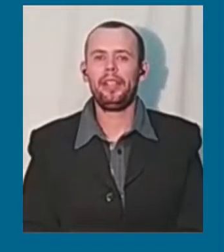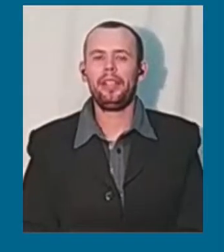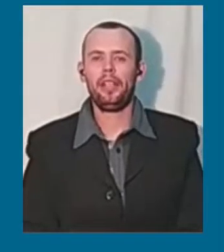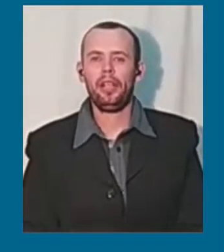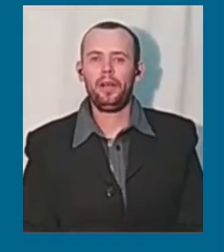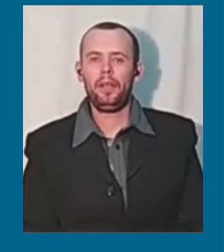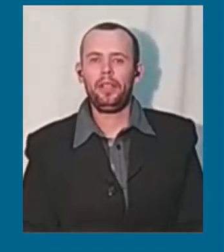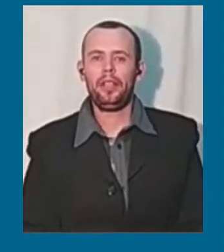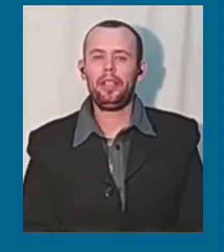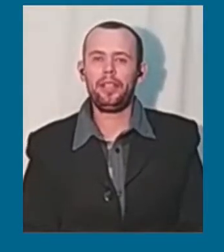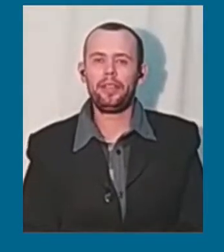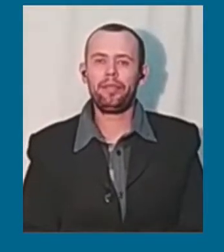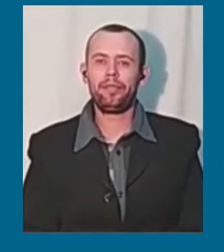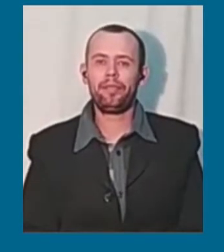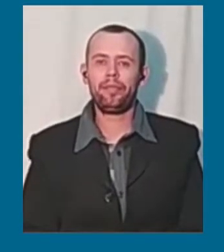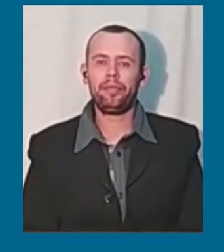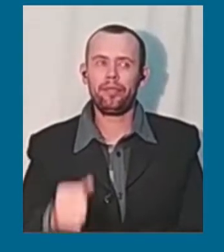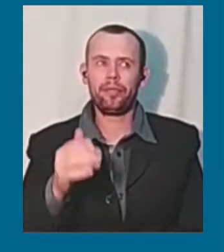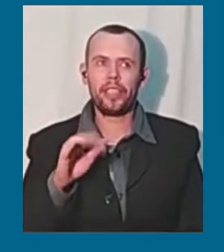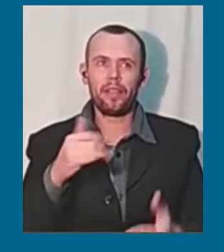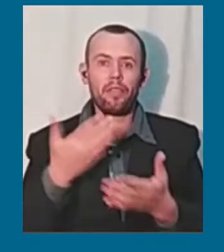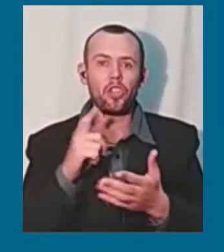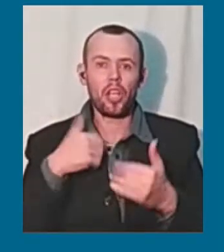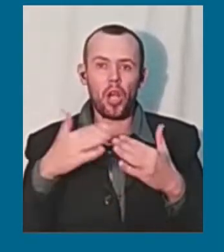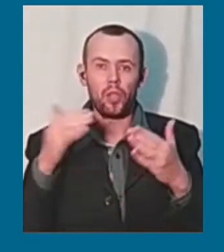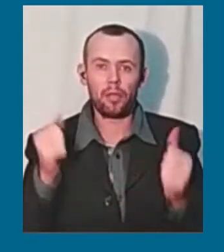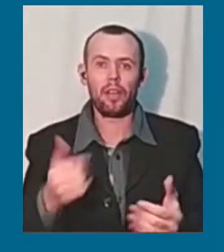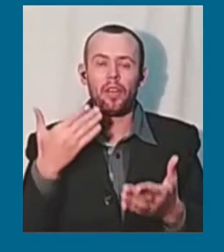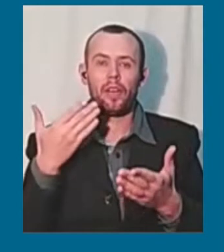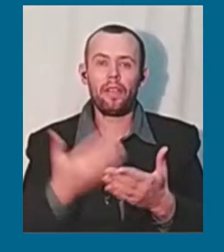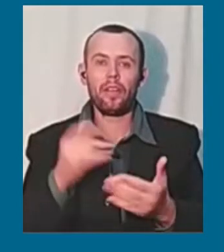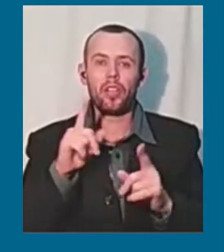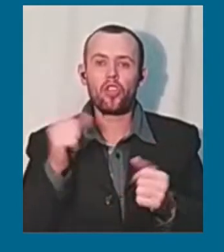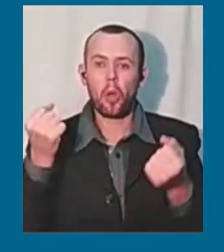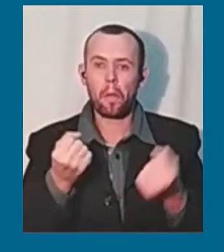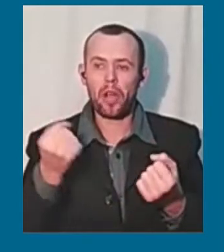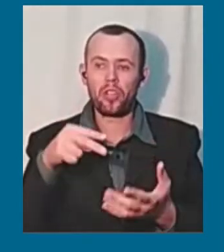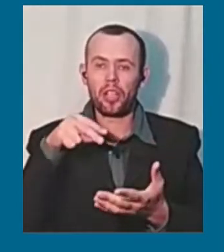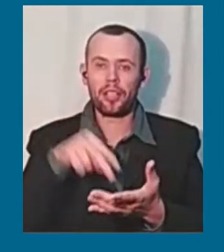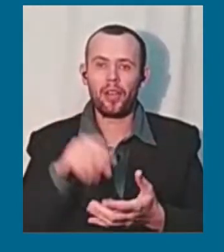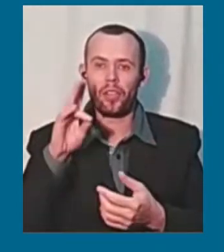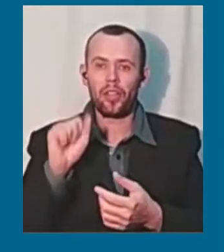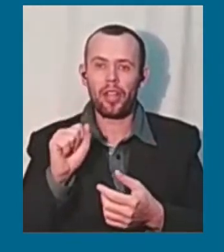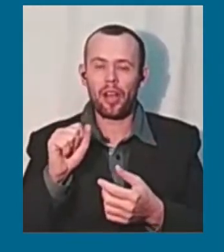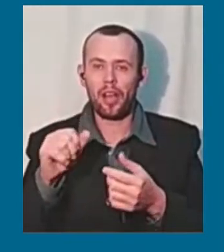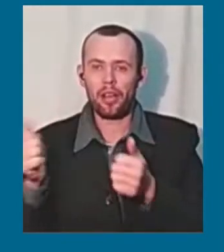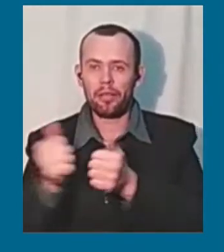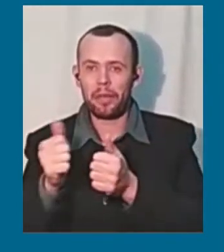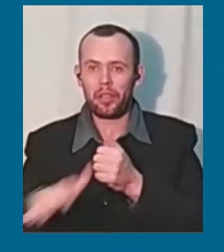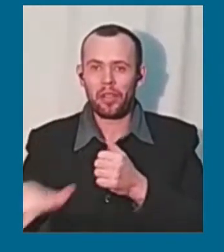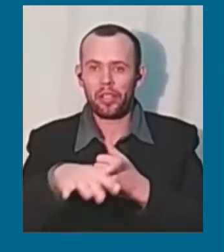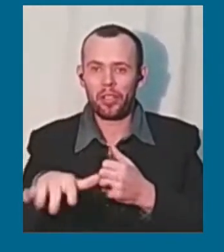Мы узнали о повреждении с чата дома, вот, потому что машина стояла на придомовой территории, на паркоместо,